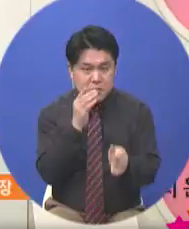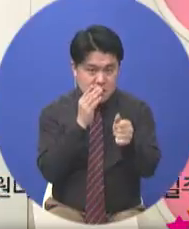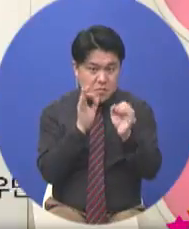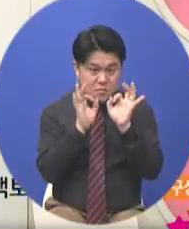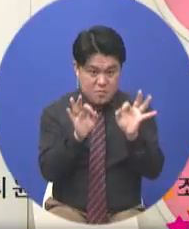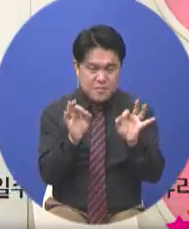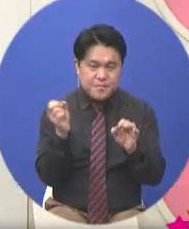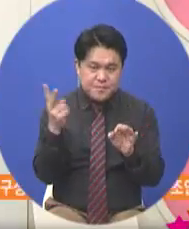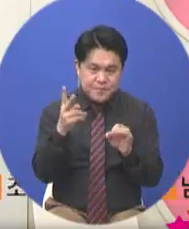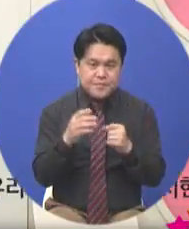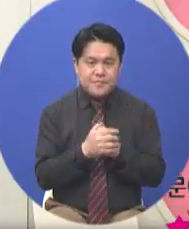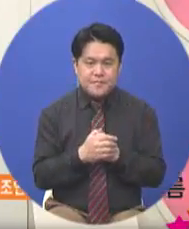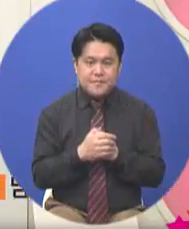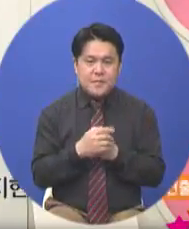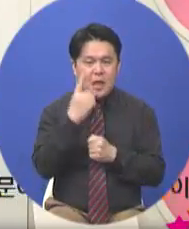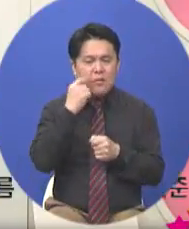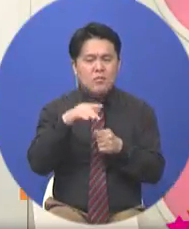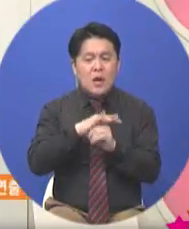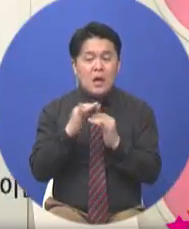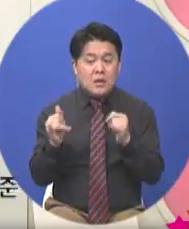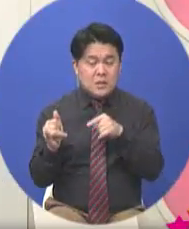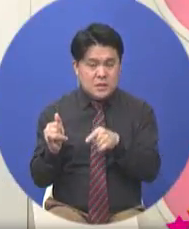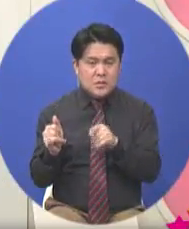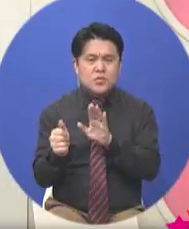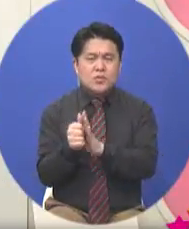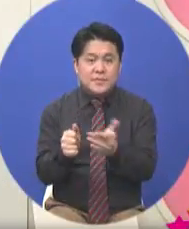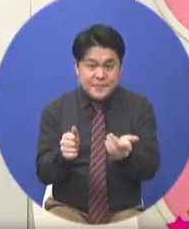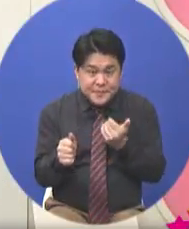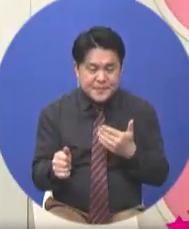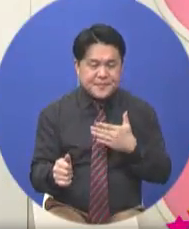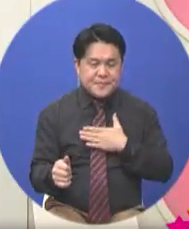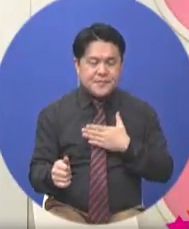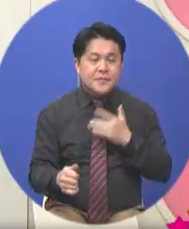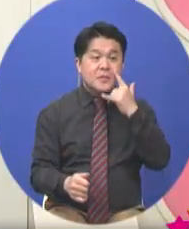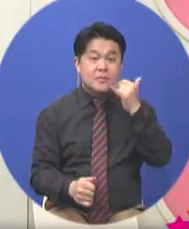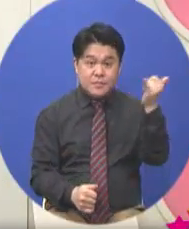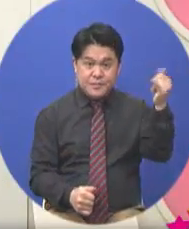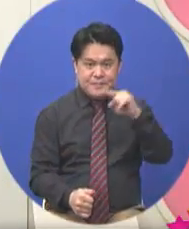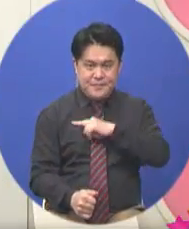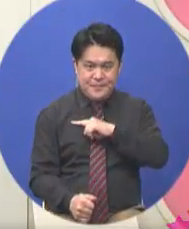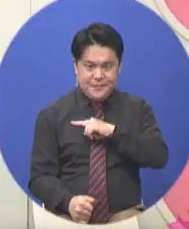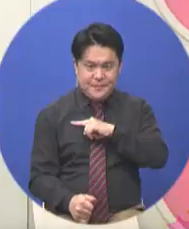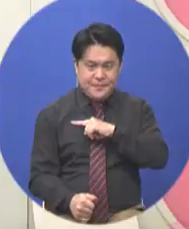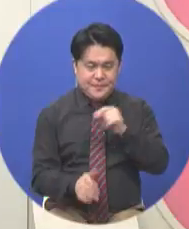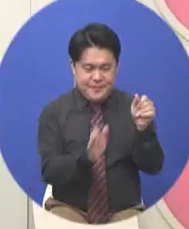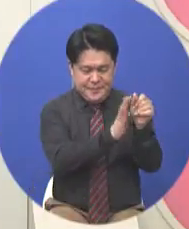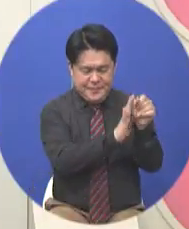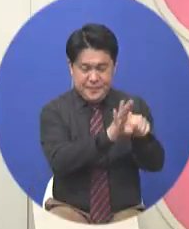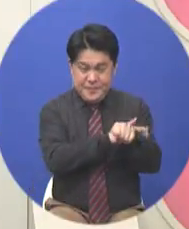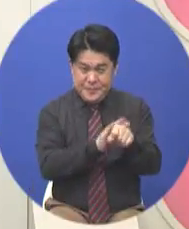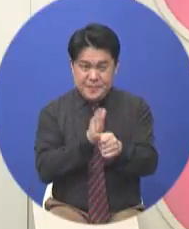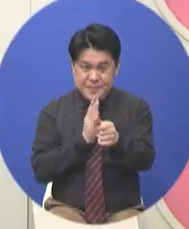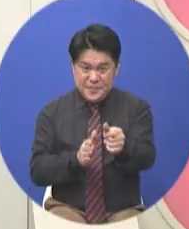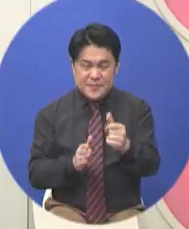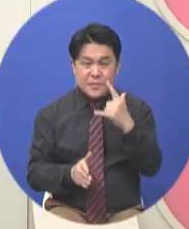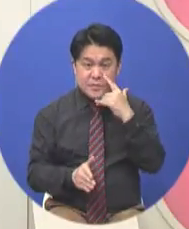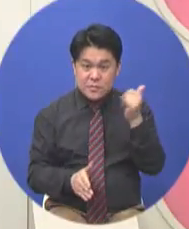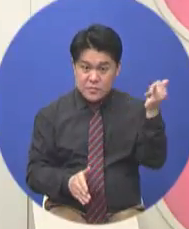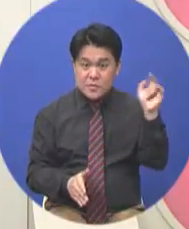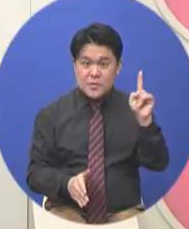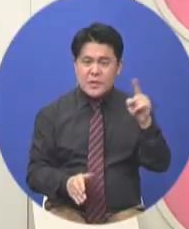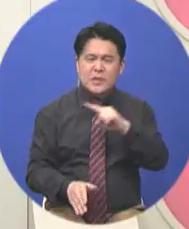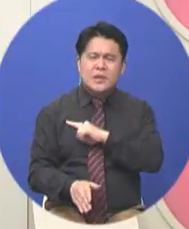살펴보시고, 특히 불우한 이웃 살펴보기 전에 내 부모님 먼저 꼭 챙겨보시고,